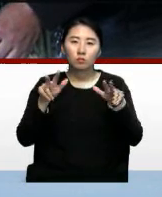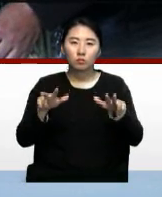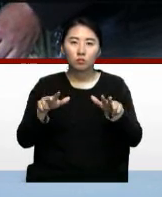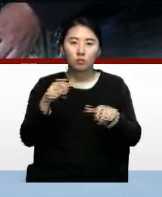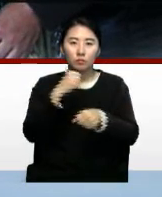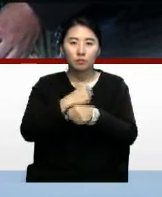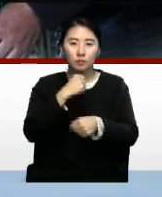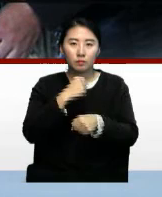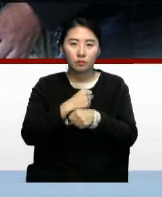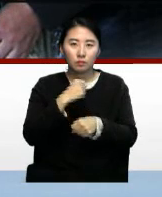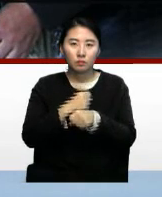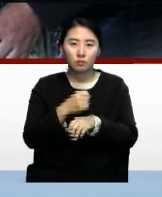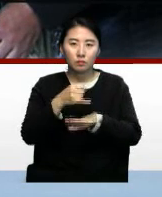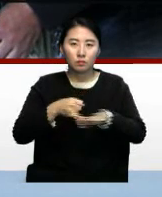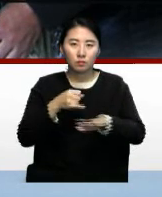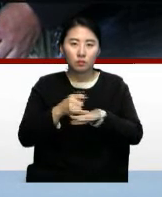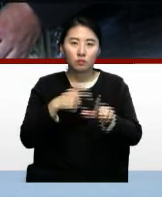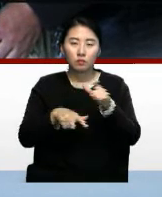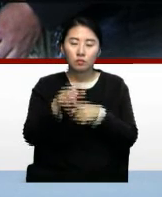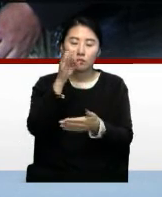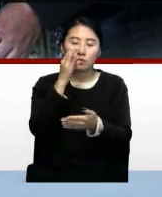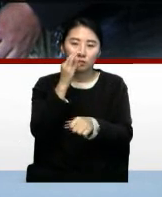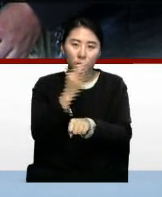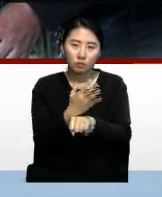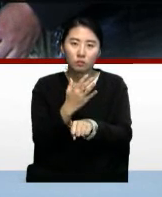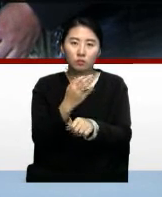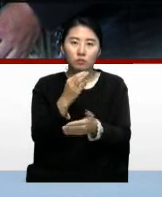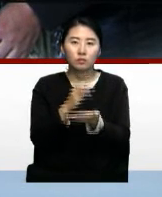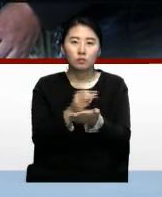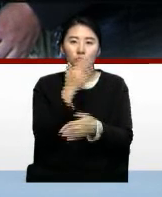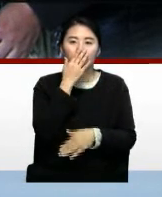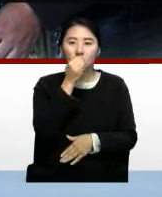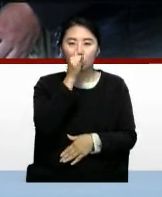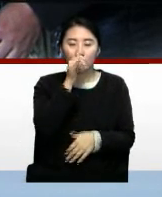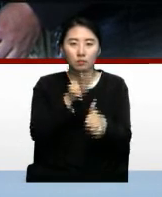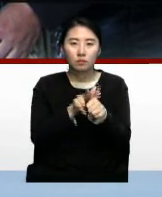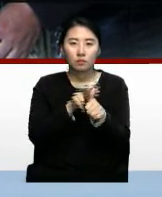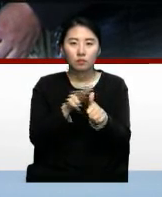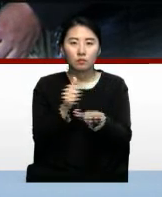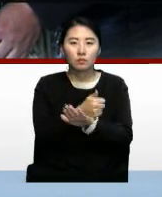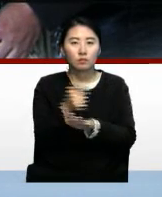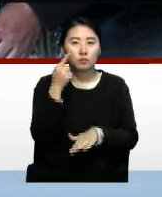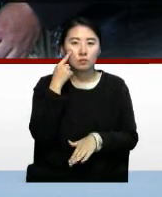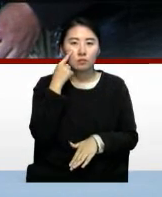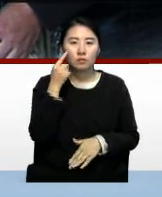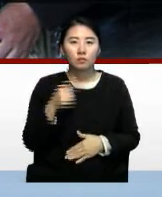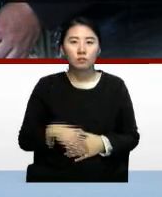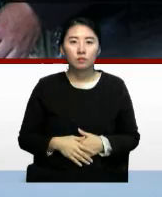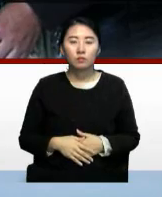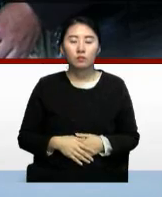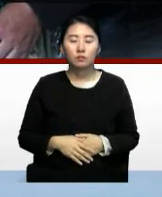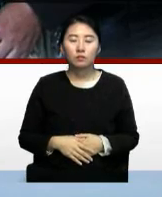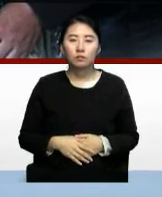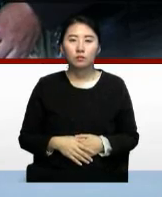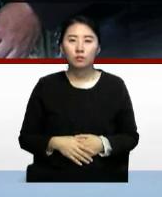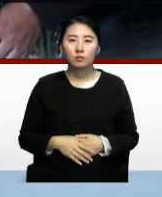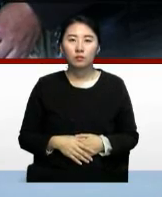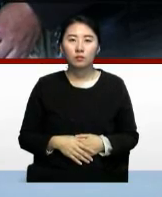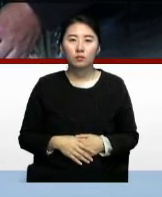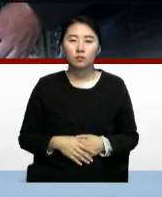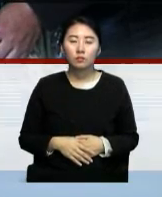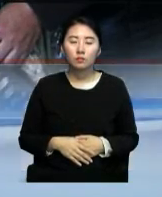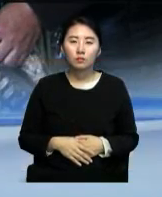지역에서 생산한 농산물을 시중가보다 저렴하게 구입할 수 있는 로컬 푸드마켓을 이용해 보는 건 어떨까요? 유승한